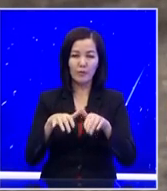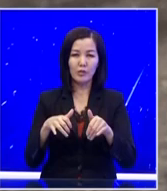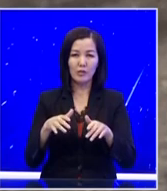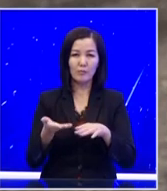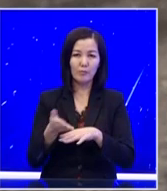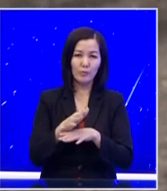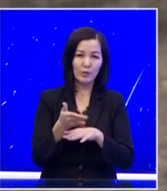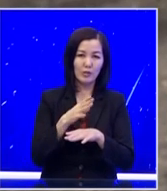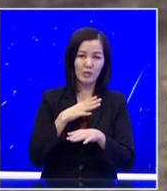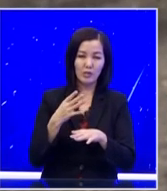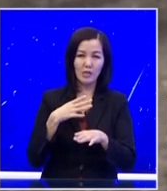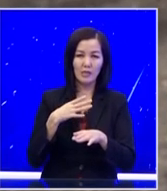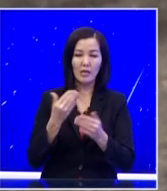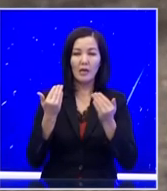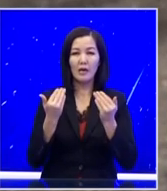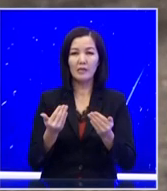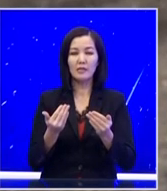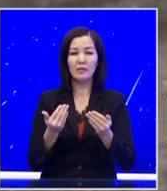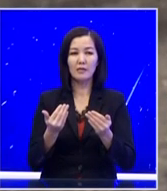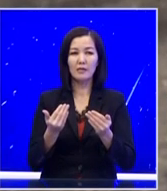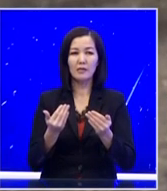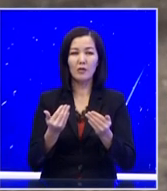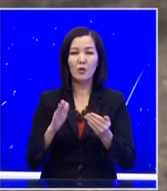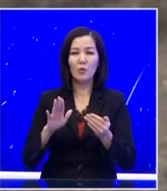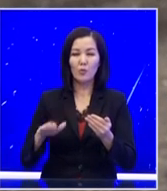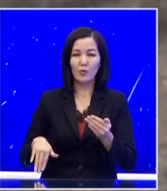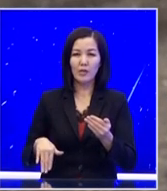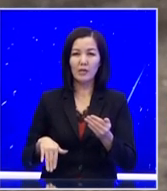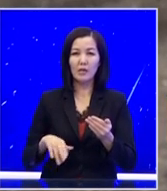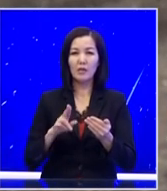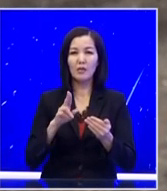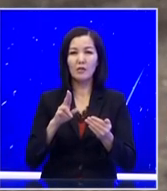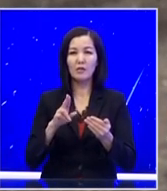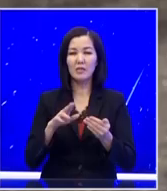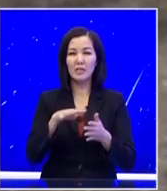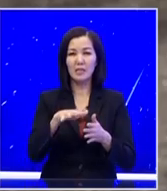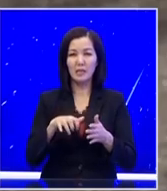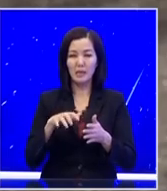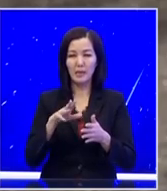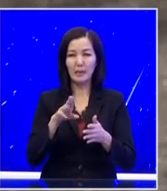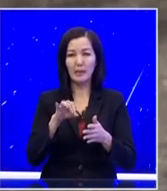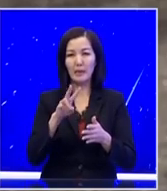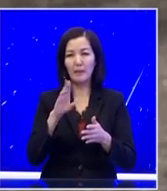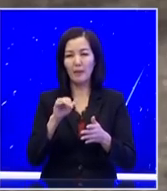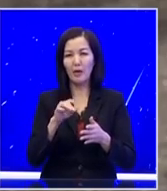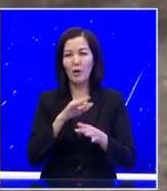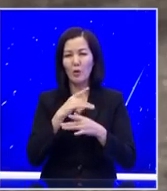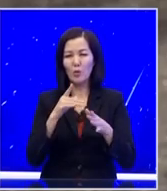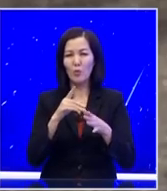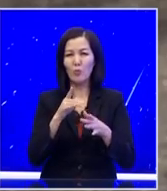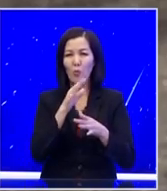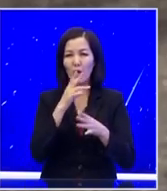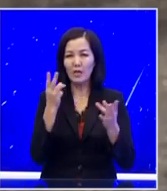сол өнімділік көрсететін. Сосын кейін оның артынан культивация саламыз, тырма саламыз. Сонда қанша күш кетеді,